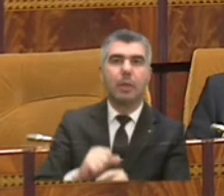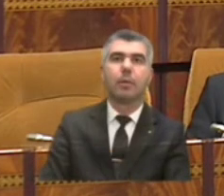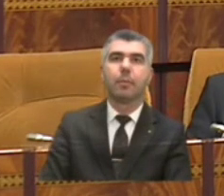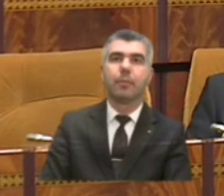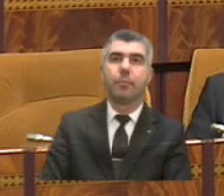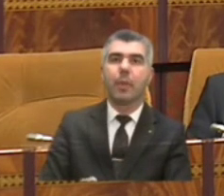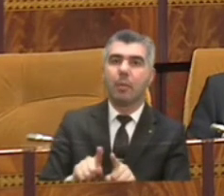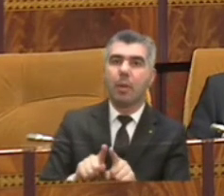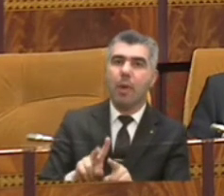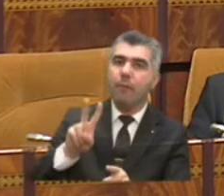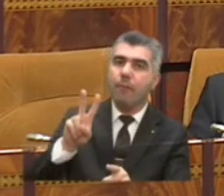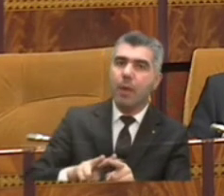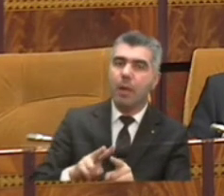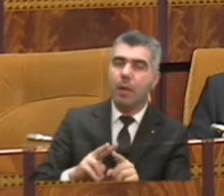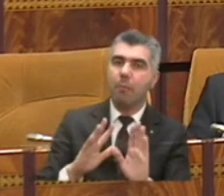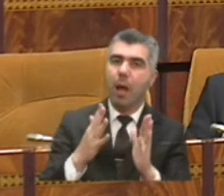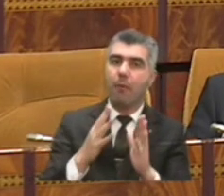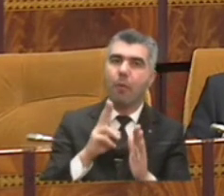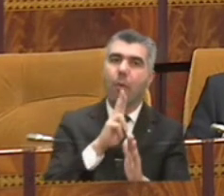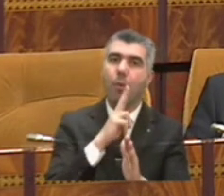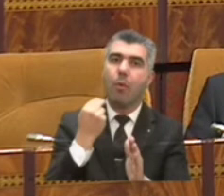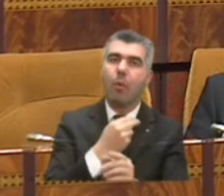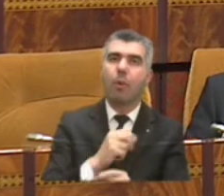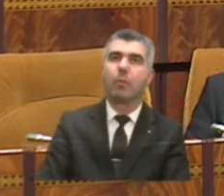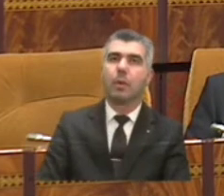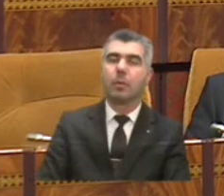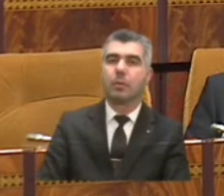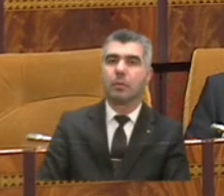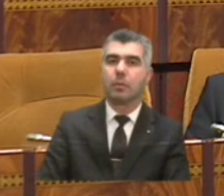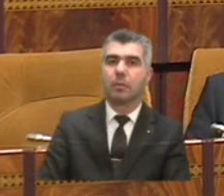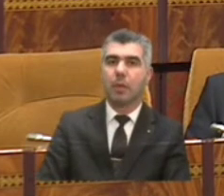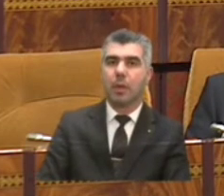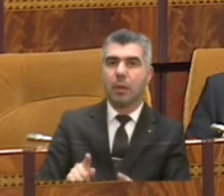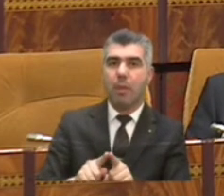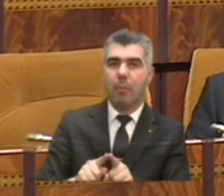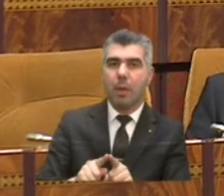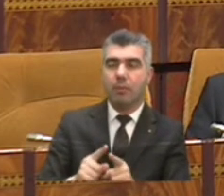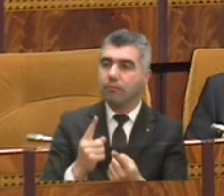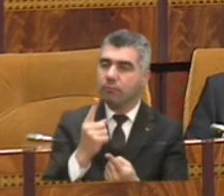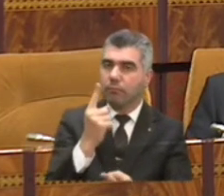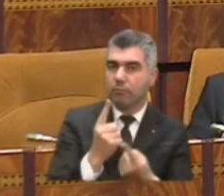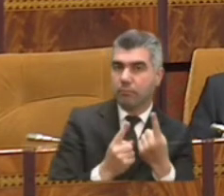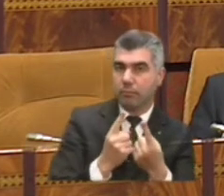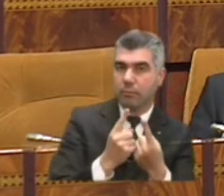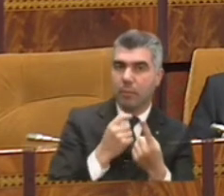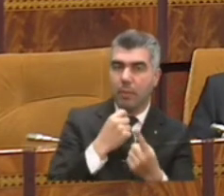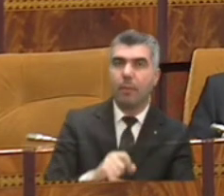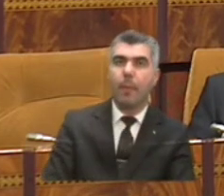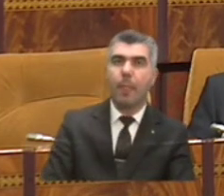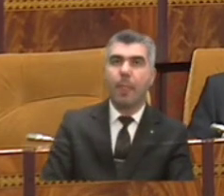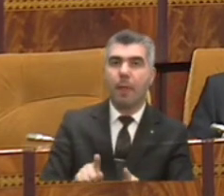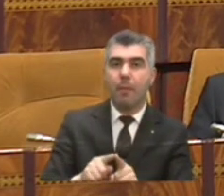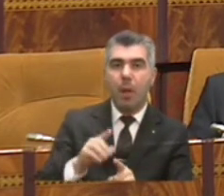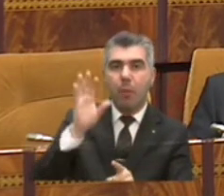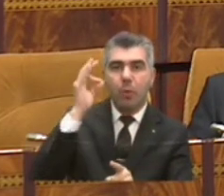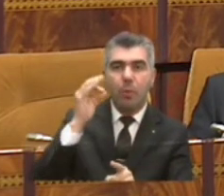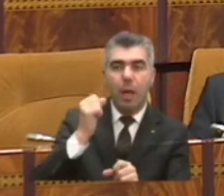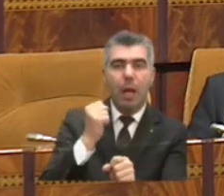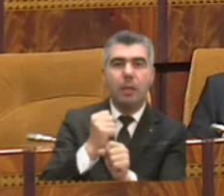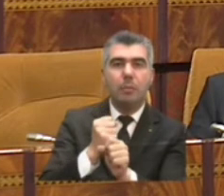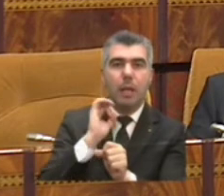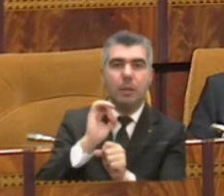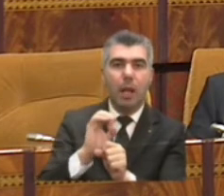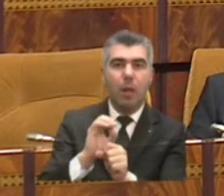شهاده بالعمل ديالكم دار الحكومه. كنا دائما المندوبيه كتتكلم هنا وانتم هنا، اليوم المندوبيه الساميه كتعدي حتى هي الشهاده